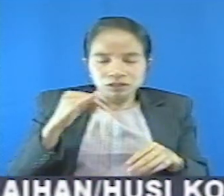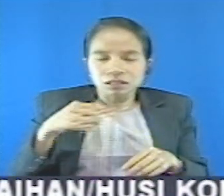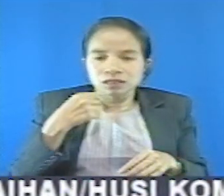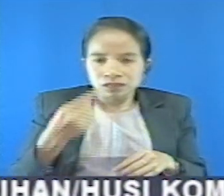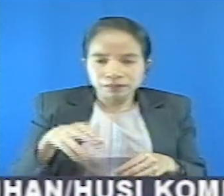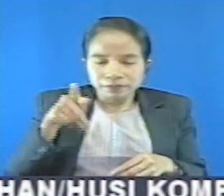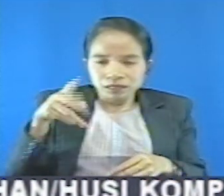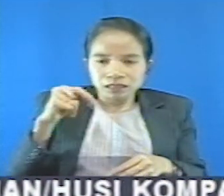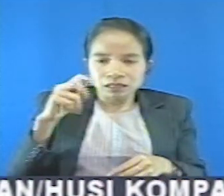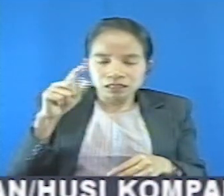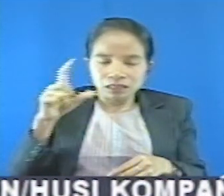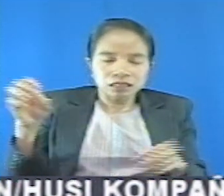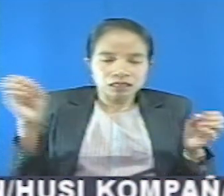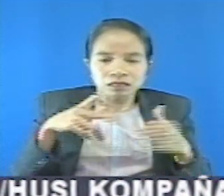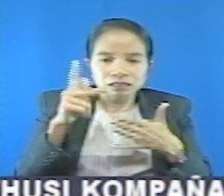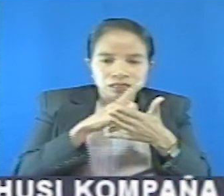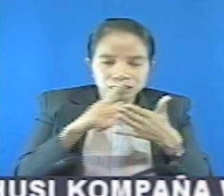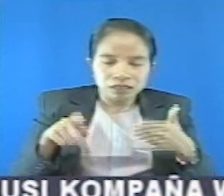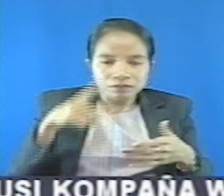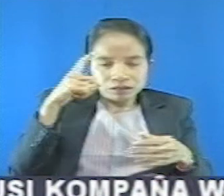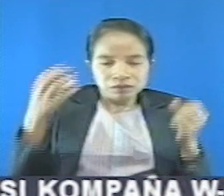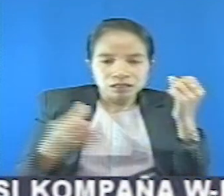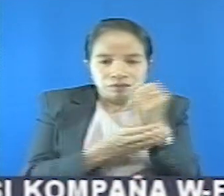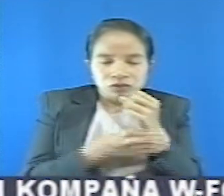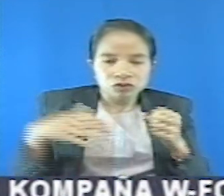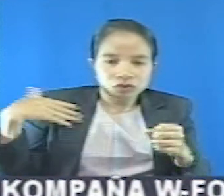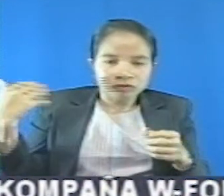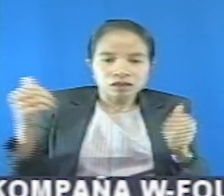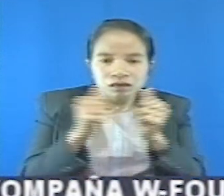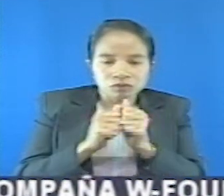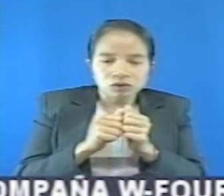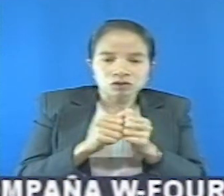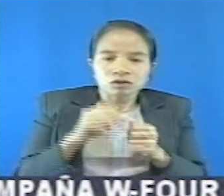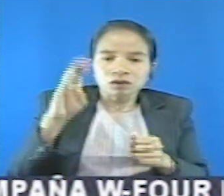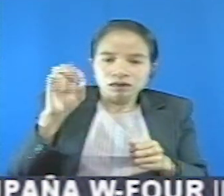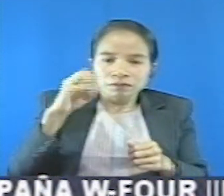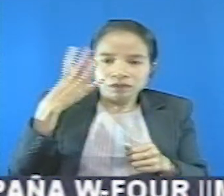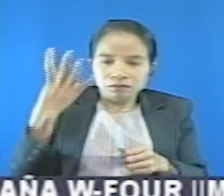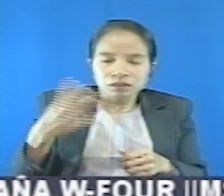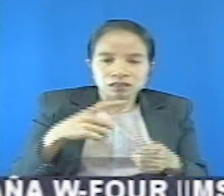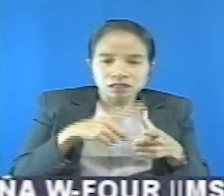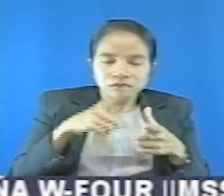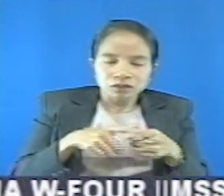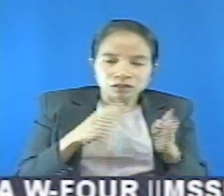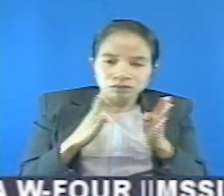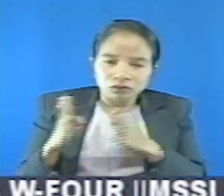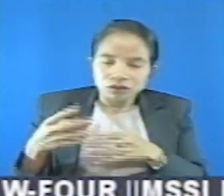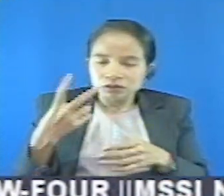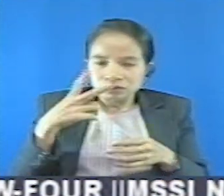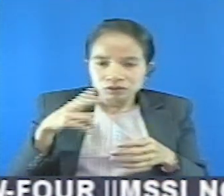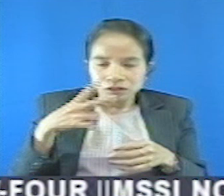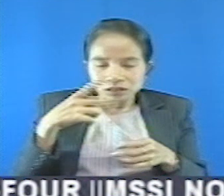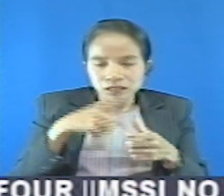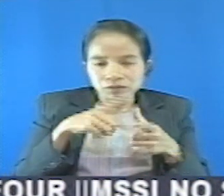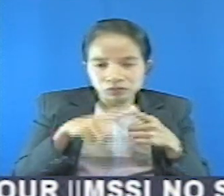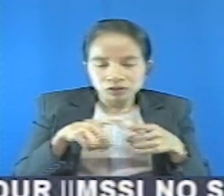Superintendente Euclides Belo Factuir, Penitelli la tolera criminoso, tamane captura una jovem hamutuk na insan lura sinhat,